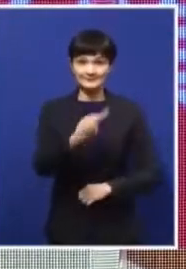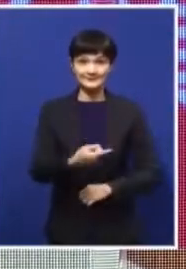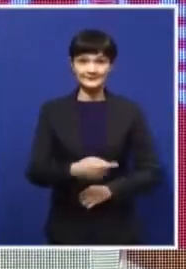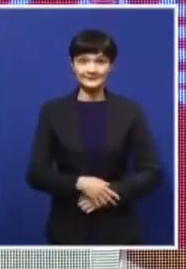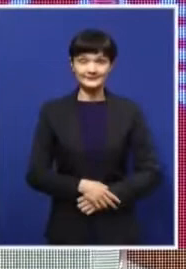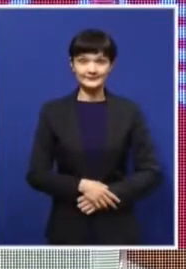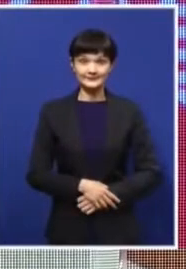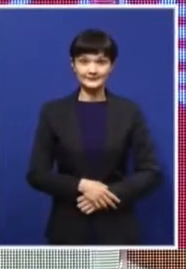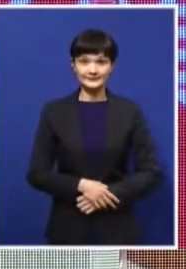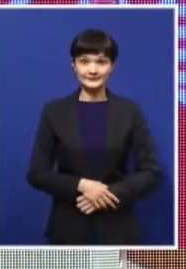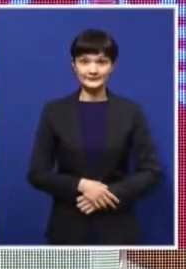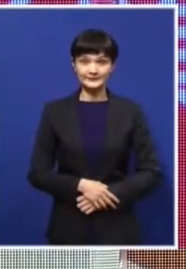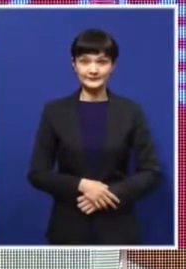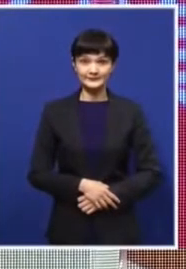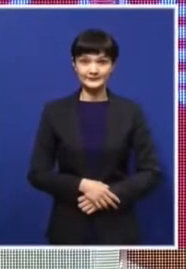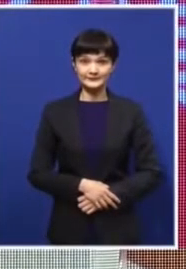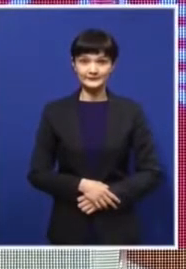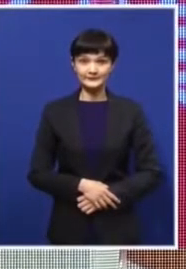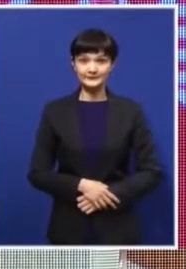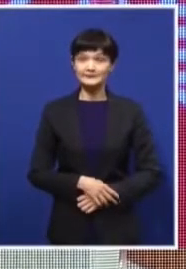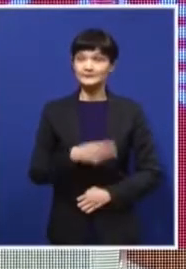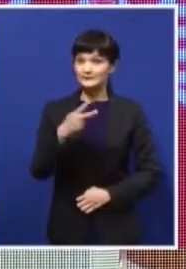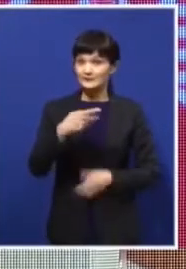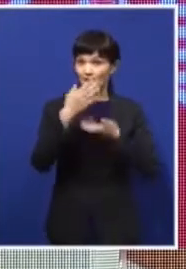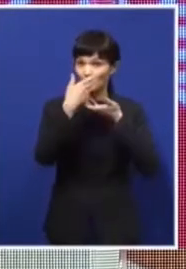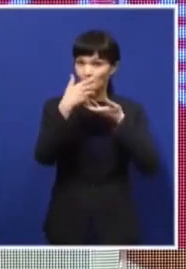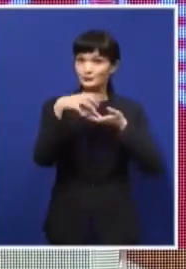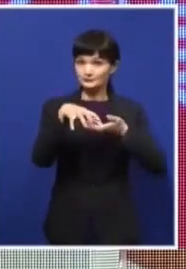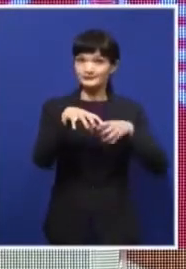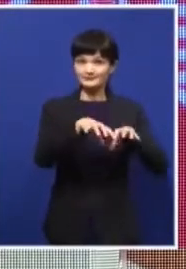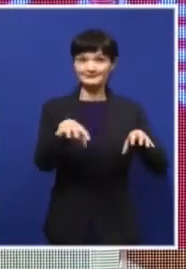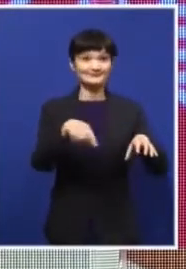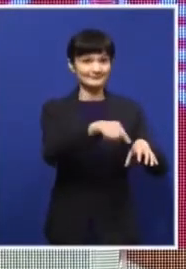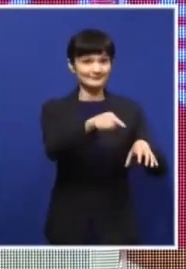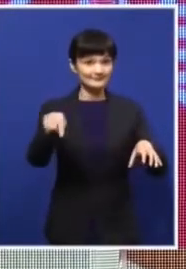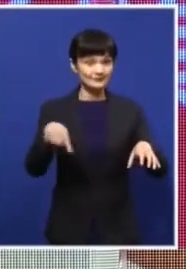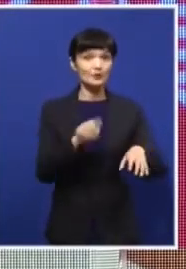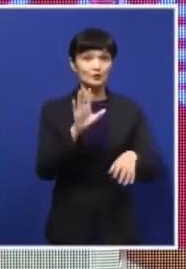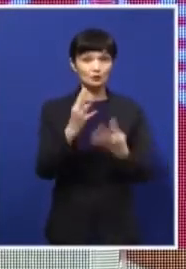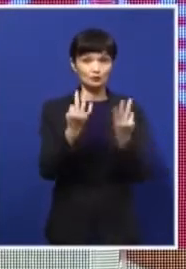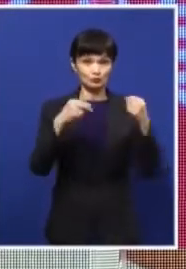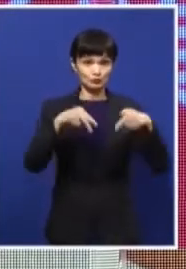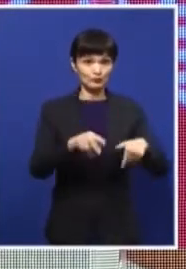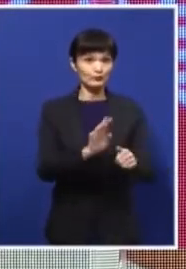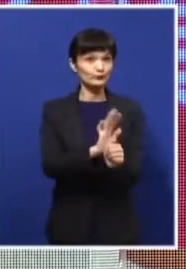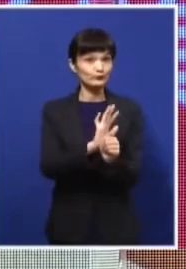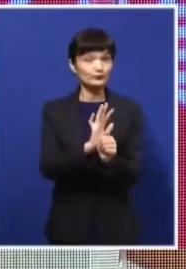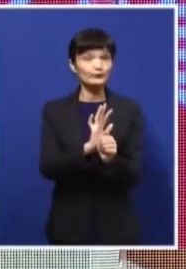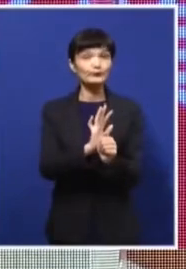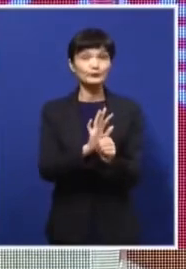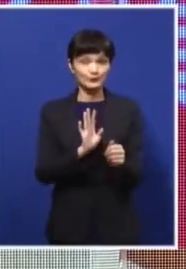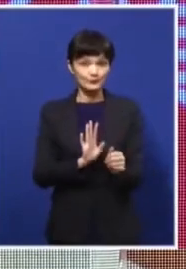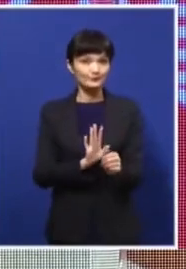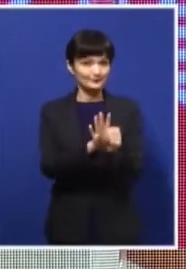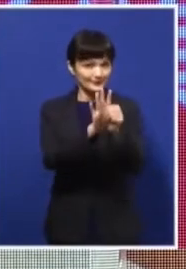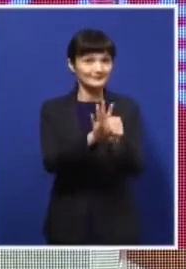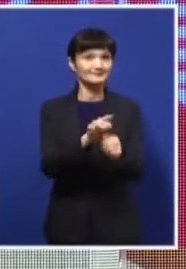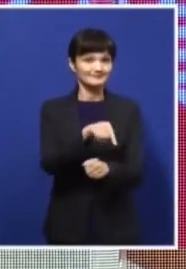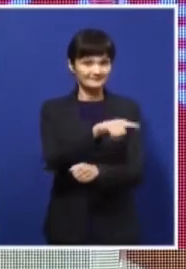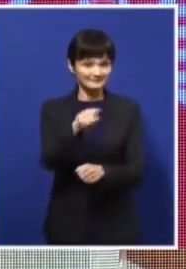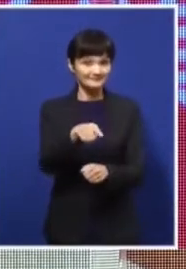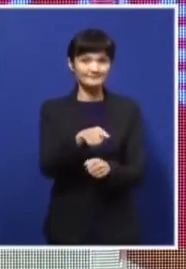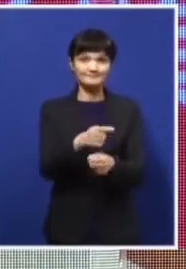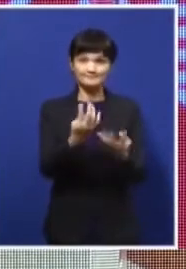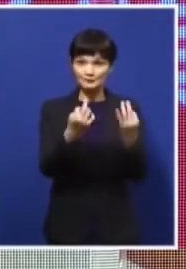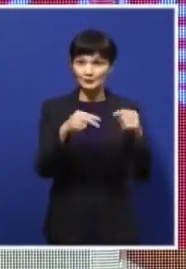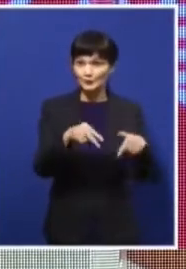们对那个这个相关的餐饮业者，我们也有这个数位服务的这个资讯服务业者来帮他们去建立这个数位